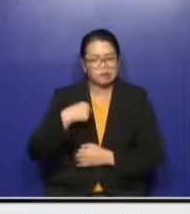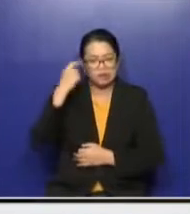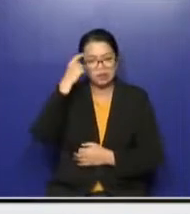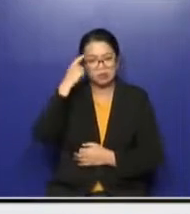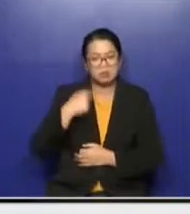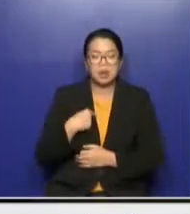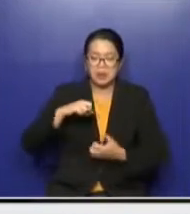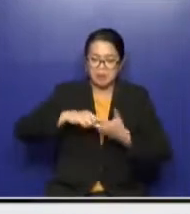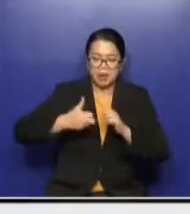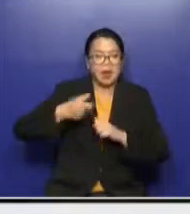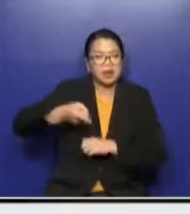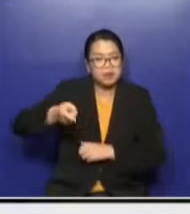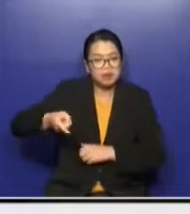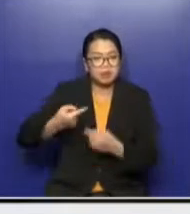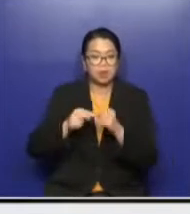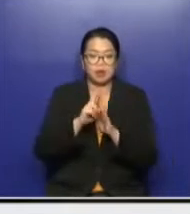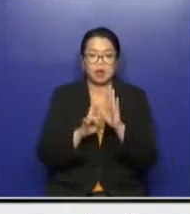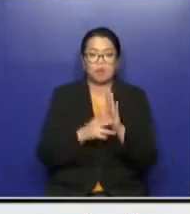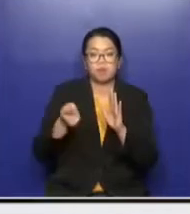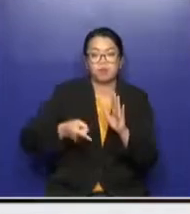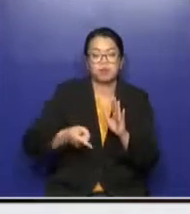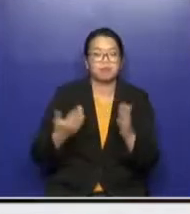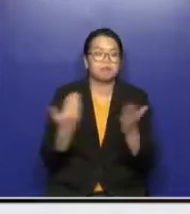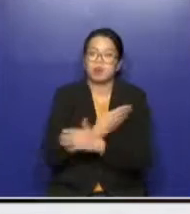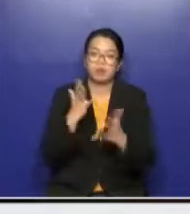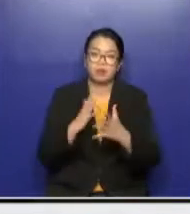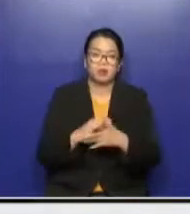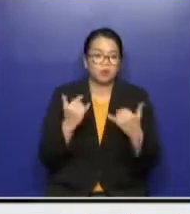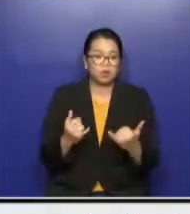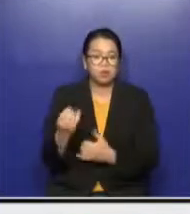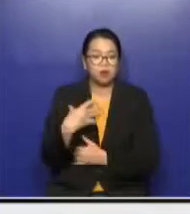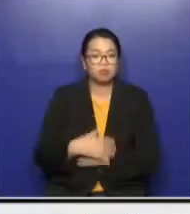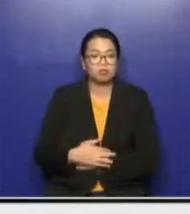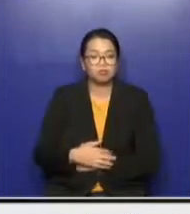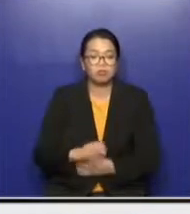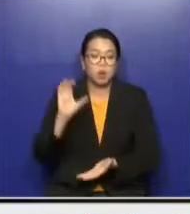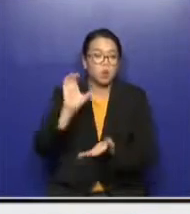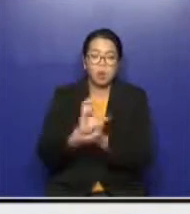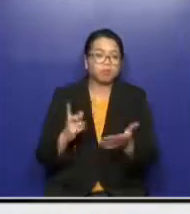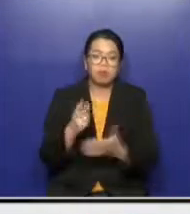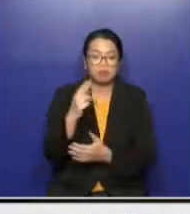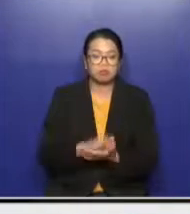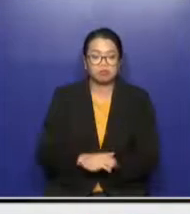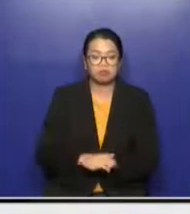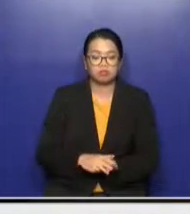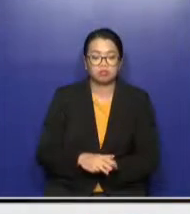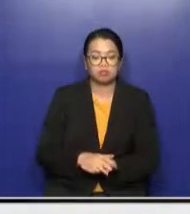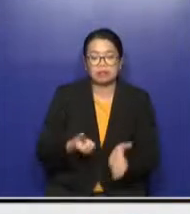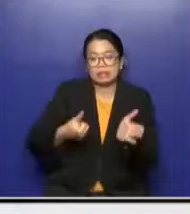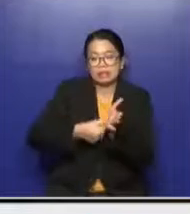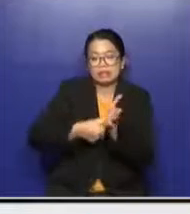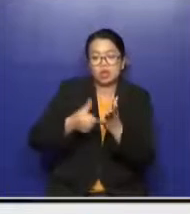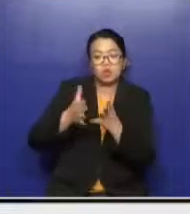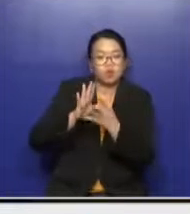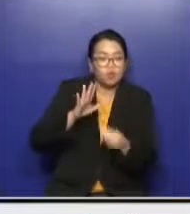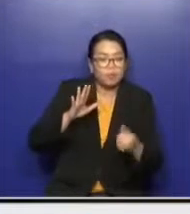คะถ้าท่านไม่เปลี่ยนระบบแล้วยิ่งตอนนี้บอกถูกตัดงบสแกนลายนิ้วมือไม่ได้ดิฉันเคยเสนอไปแล้วนะ